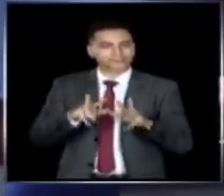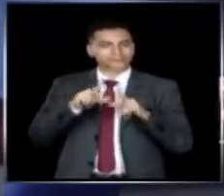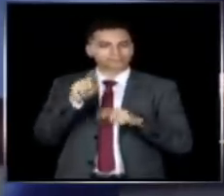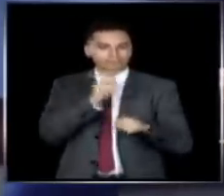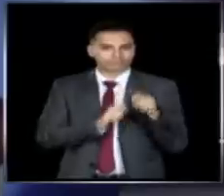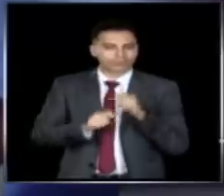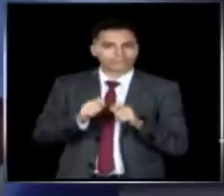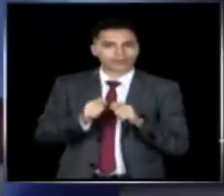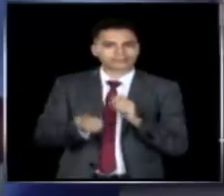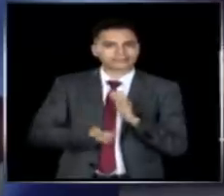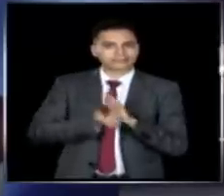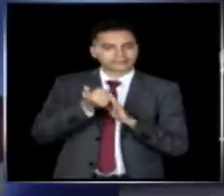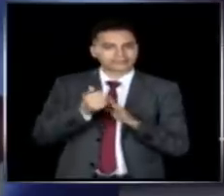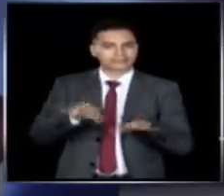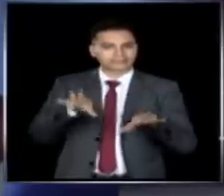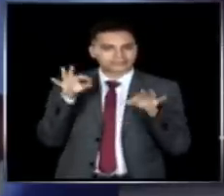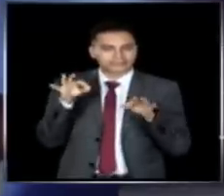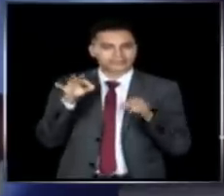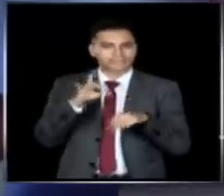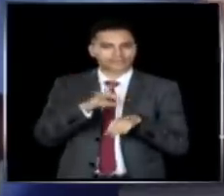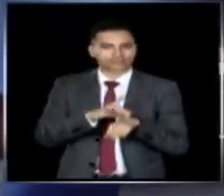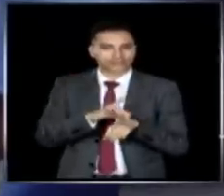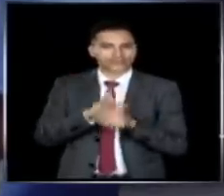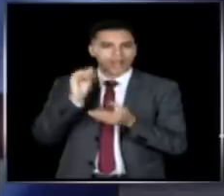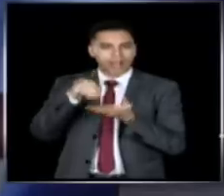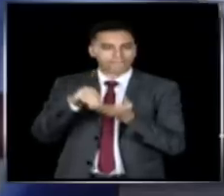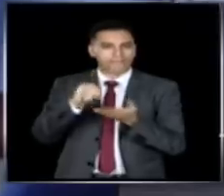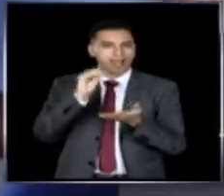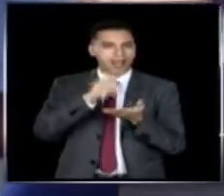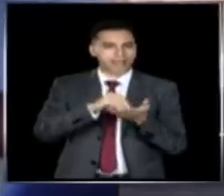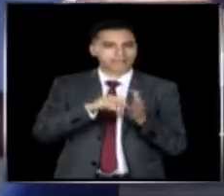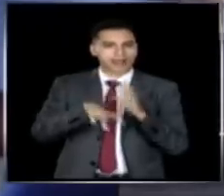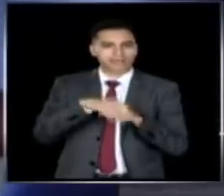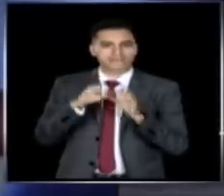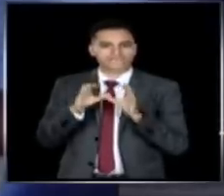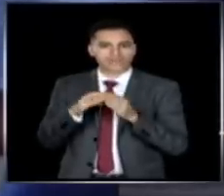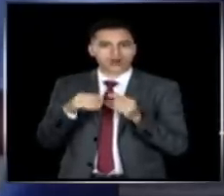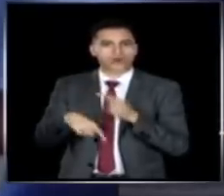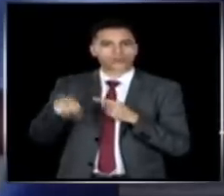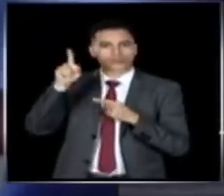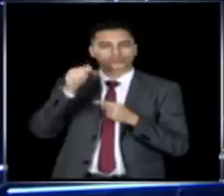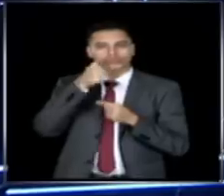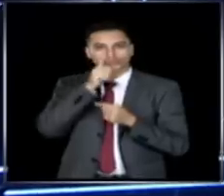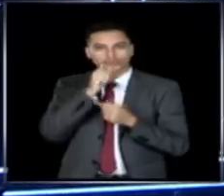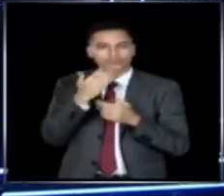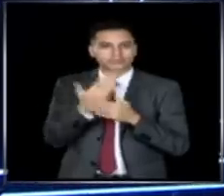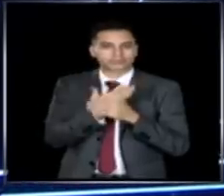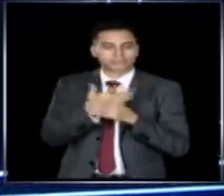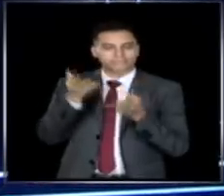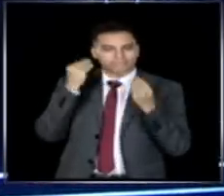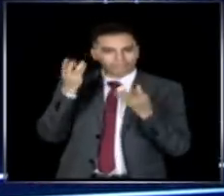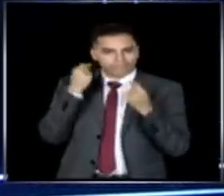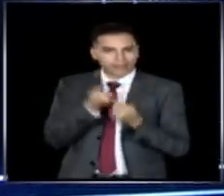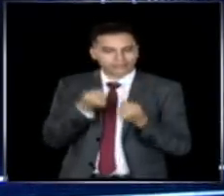ابقى زي دكتور المتيني، ان انا اضيف حاجات جديده في المستشفى، ان انا اضيف عمليات جديده، ابعت فرق تروح الصين عشان تعرف تعمل زراعه رئه بعد كده. حسيت